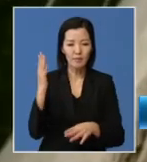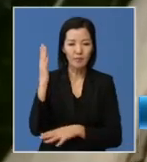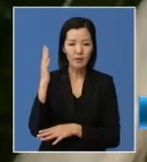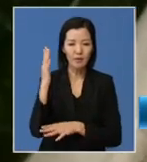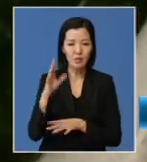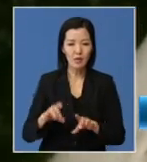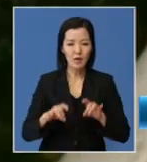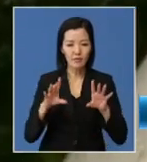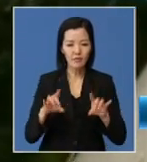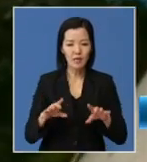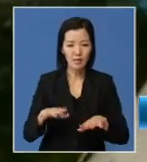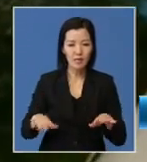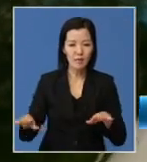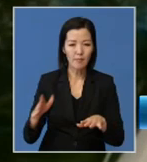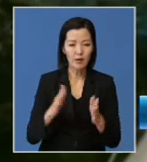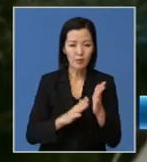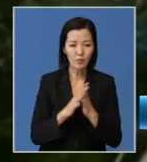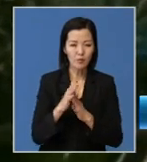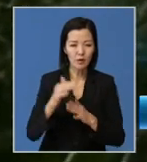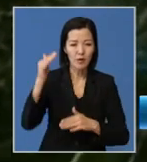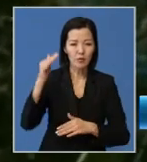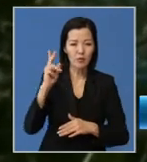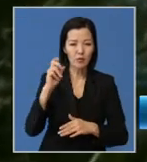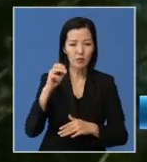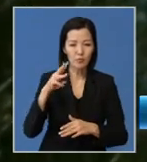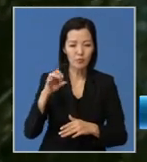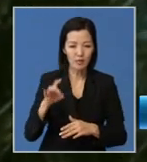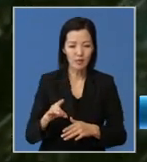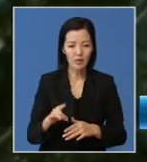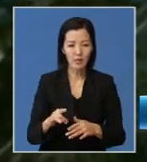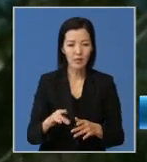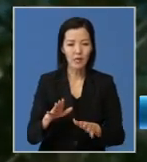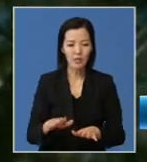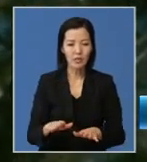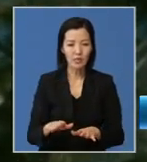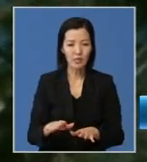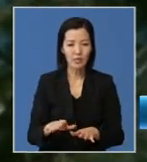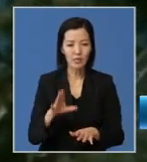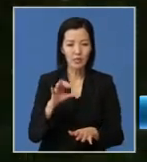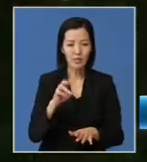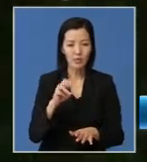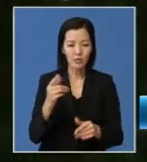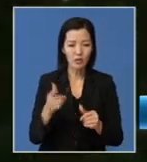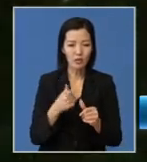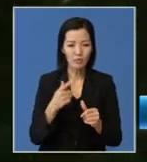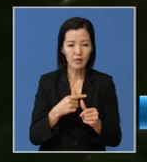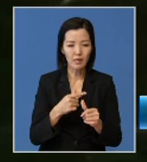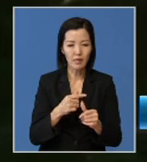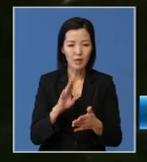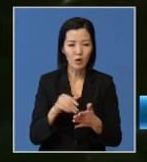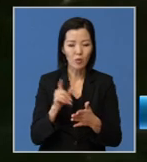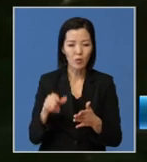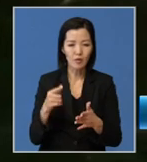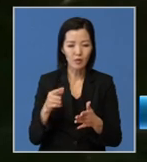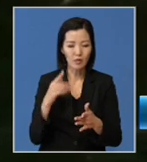Австралияның Тасмания аймағында екен. Оның биіктігі 100 метр. Өсімдікті жергілікті тұрғындар центурион деп атаған. Ол қолбасшы деген